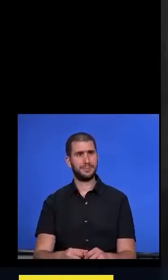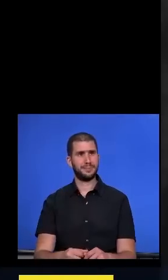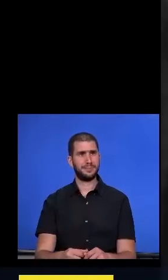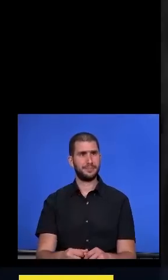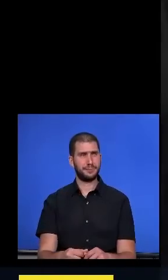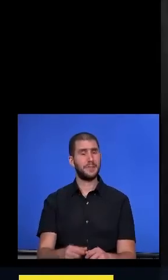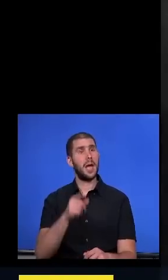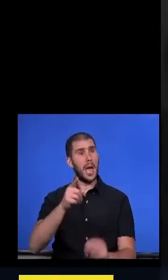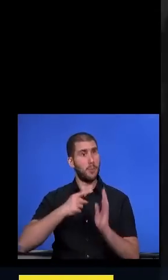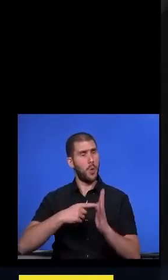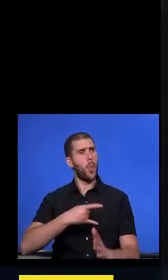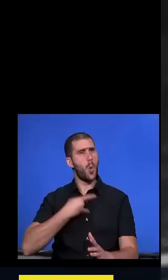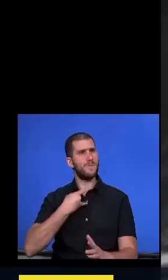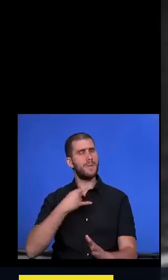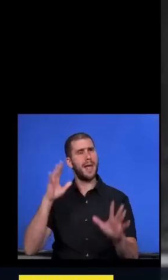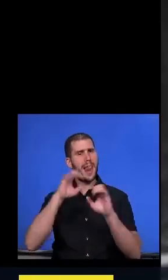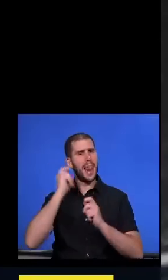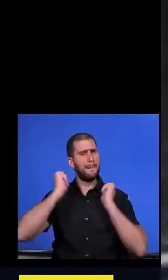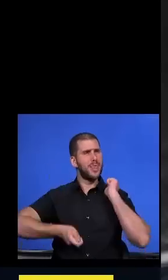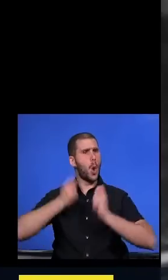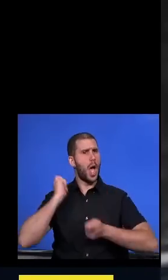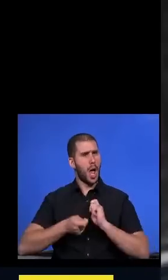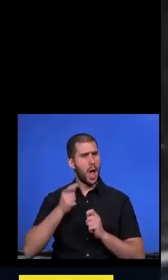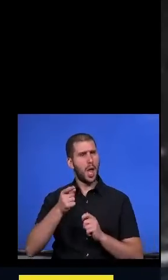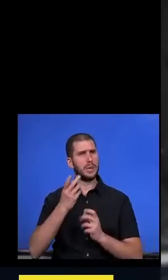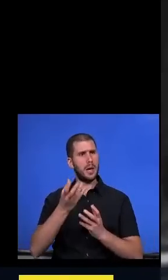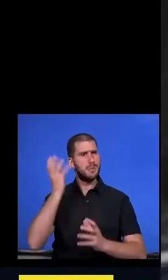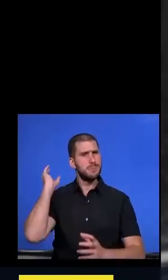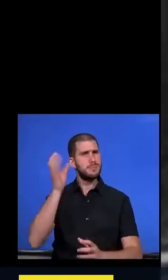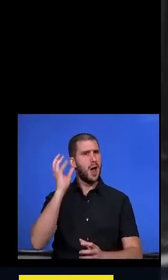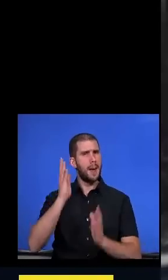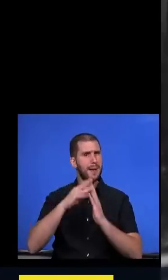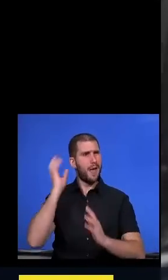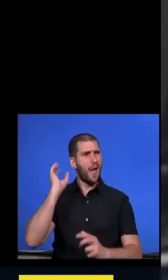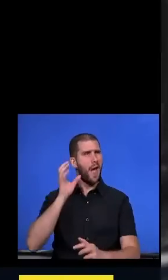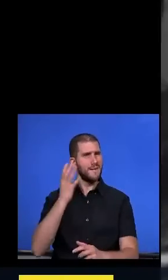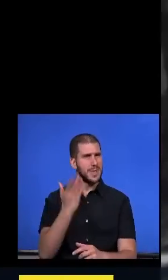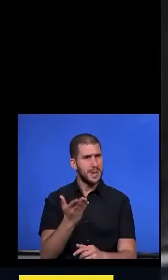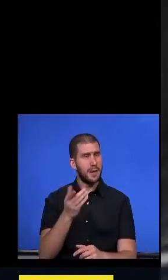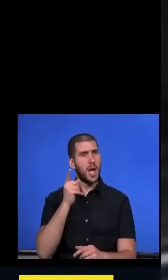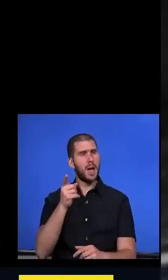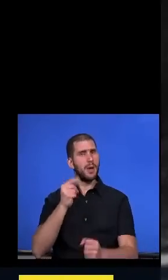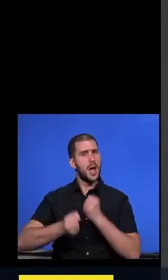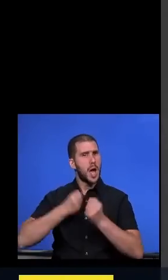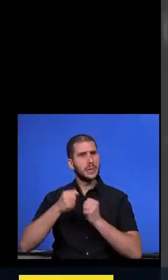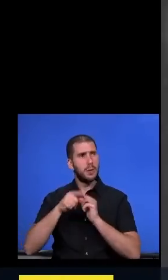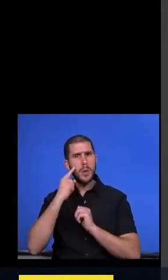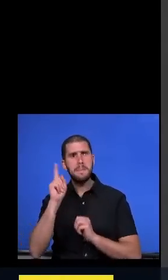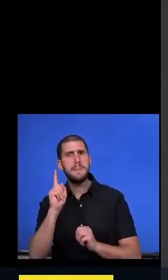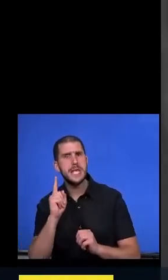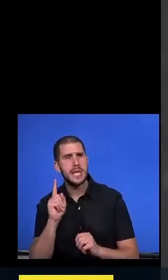הם למשל חווים את ליל הבדולח, הם חווים את זה שזורקים להם על הבית אבנים, והם רצים החוצה לראות מי עשה את